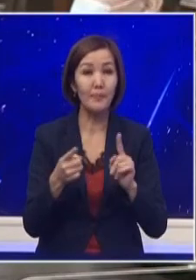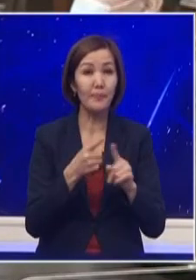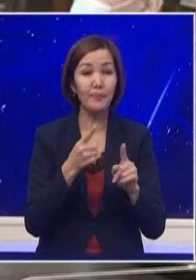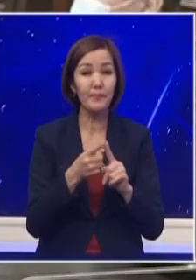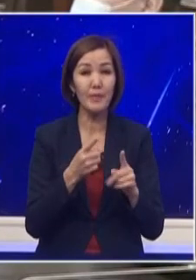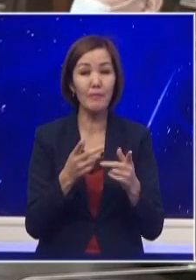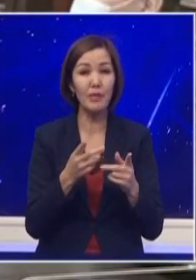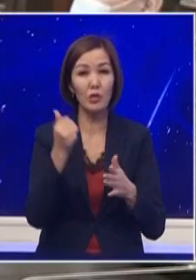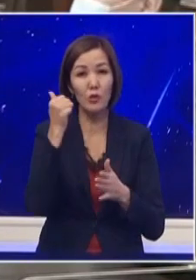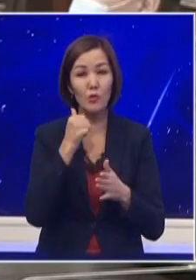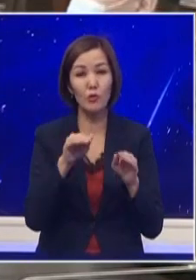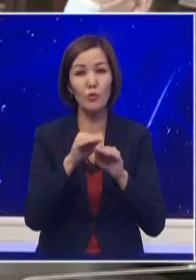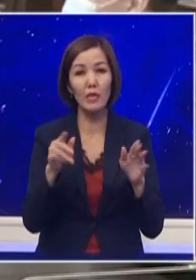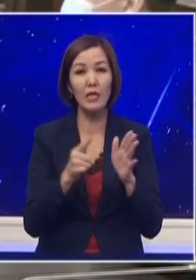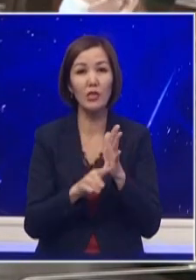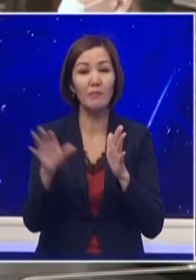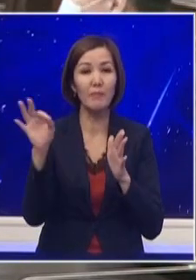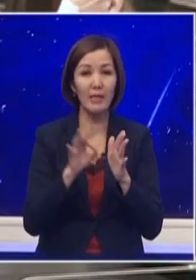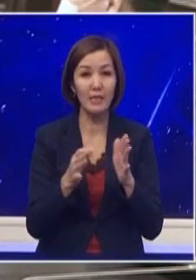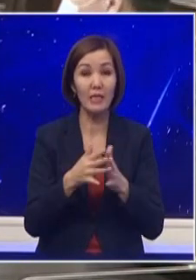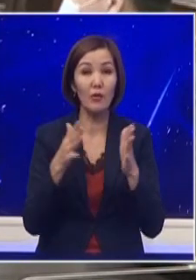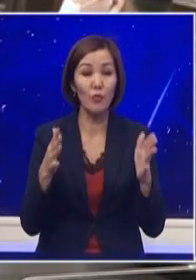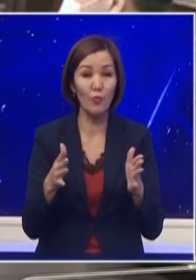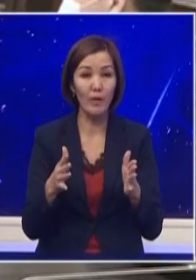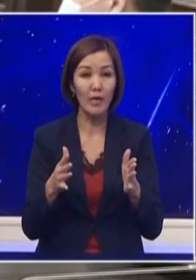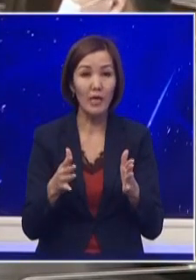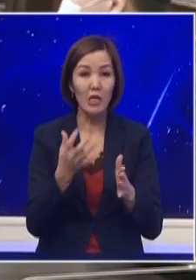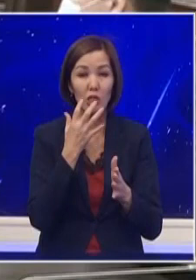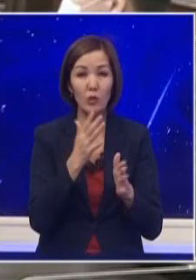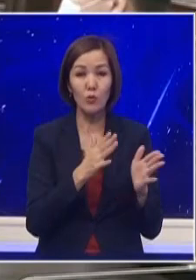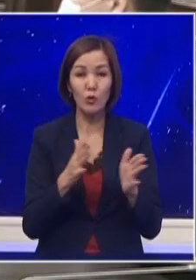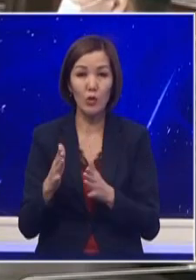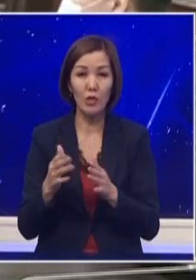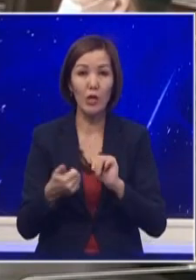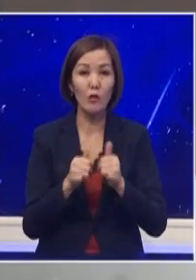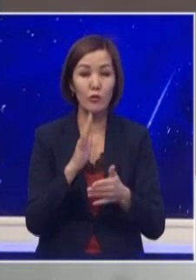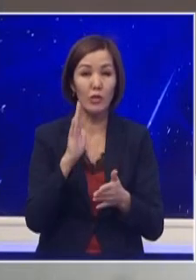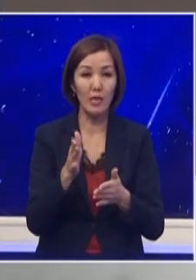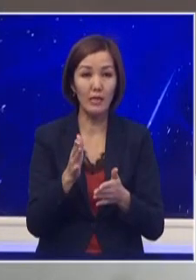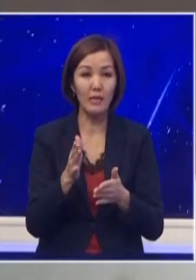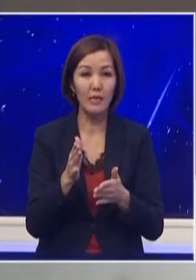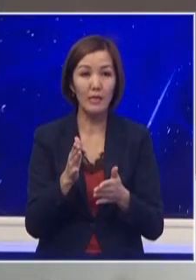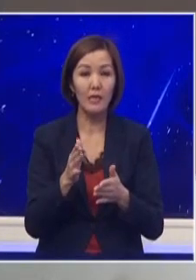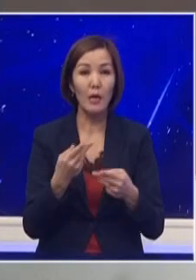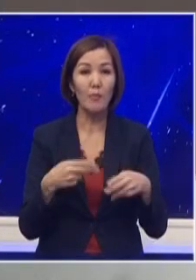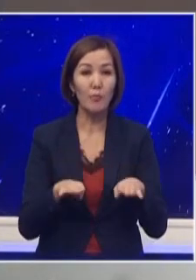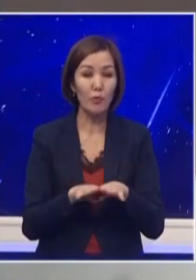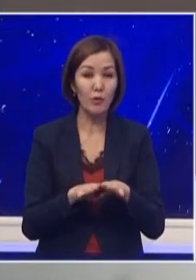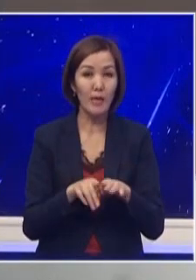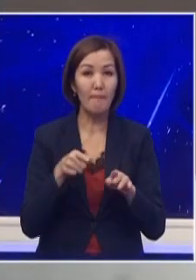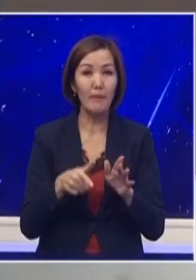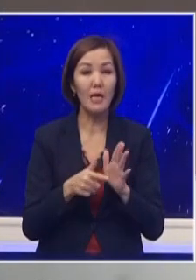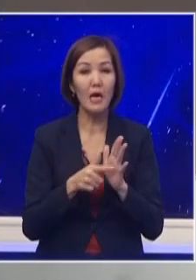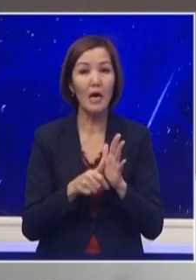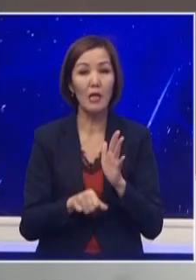кезекте тозу деңгейі 70%-ден асып кеткен жылу желілері ауыстырылады. Мұндай желілер